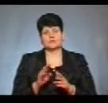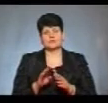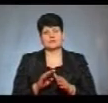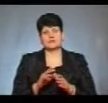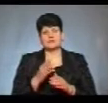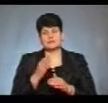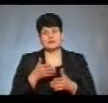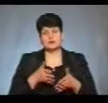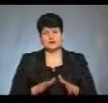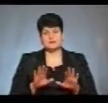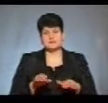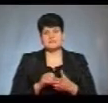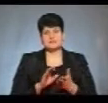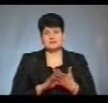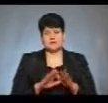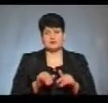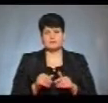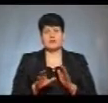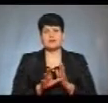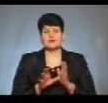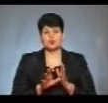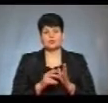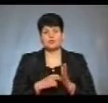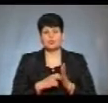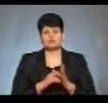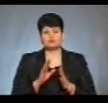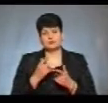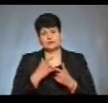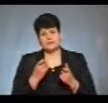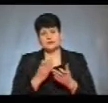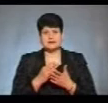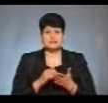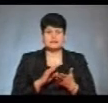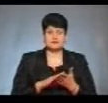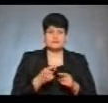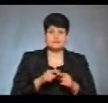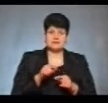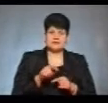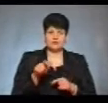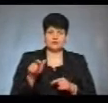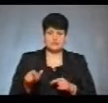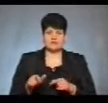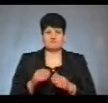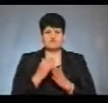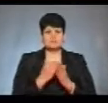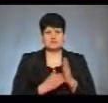місце реєстрації. Після цього на електронну пошту прийде інформація, чи зареєстрована ця людина у списку виборців.